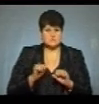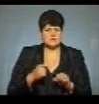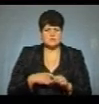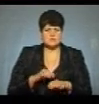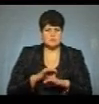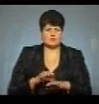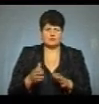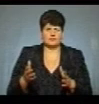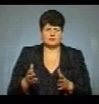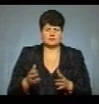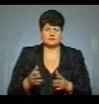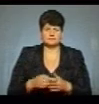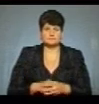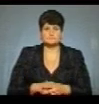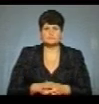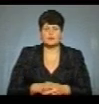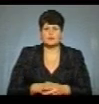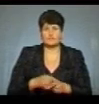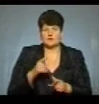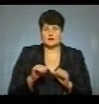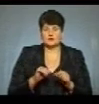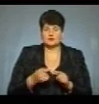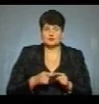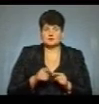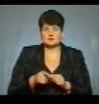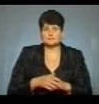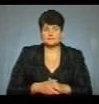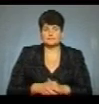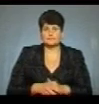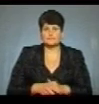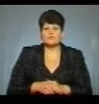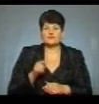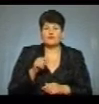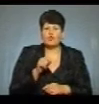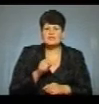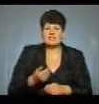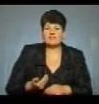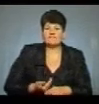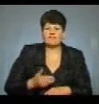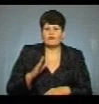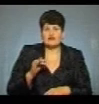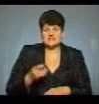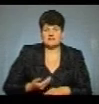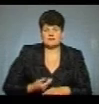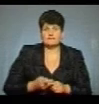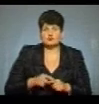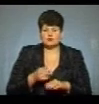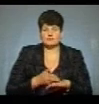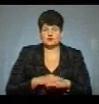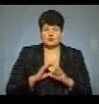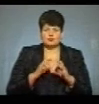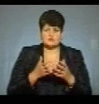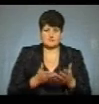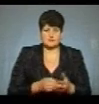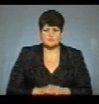ведуть, впевнено, так ніби так вони керують тим всім виживають процесом. Як вони кажуть, вони виживають в цьому тяжкому світі, ну, бо не